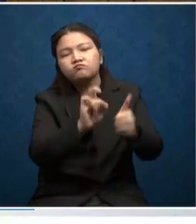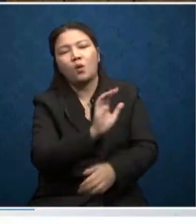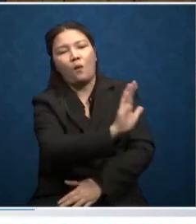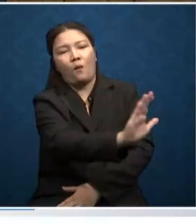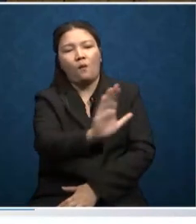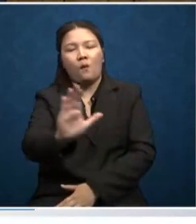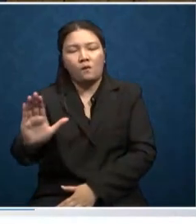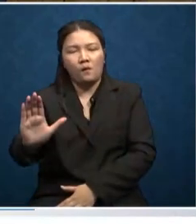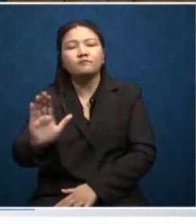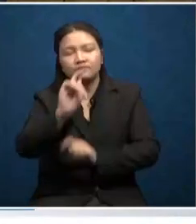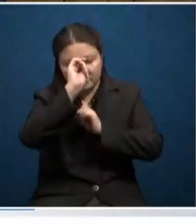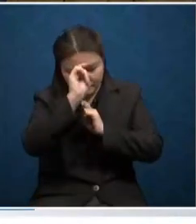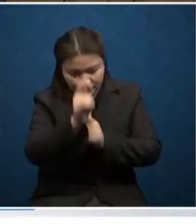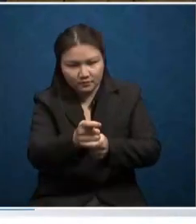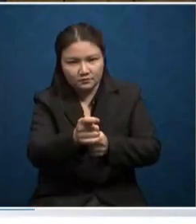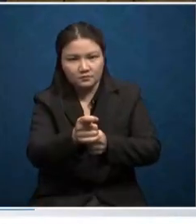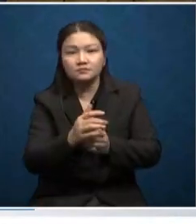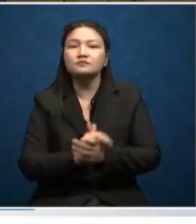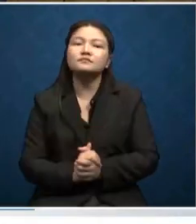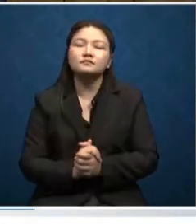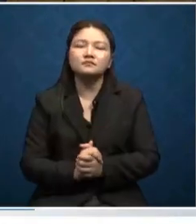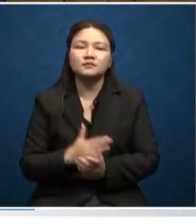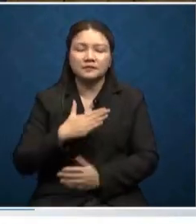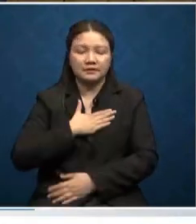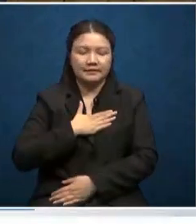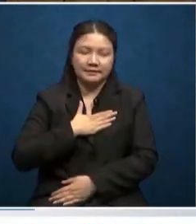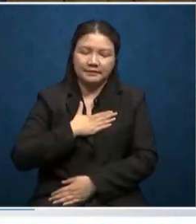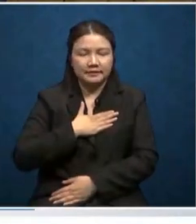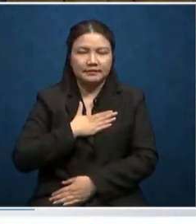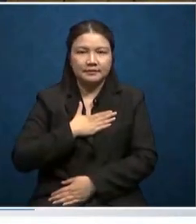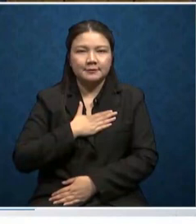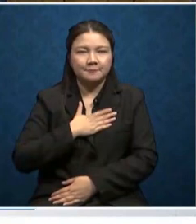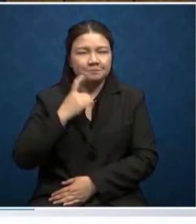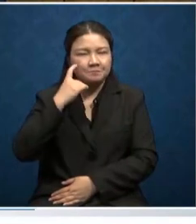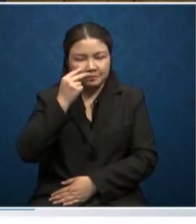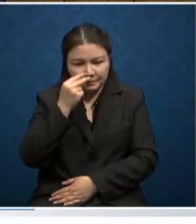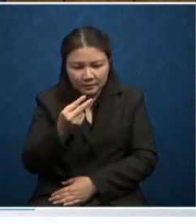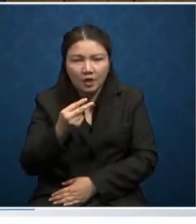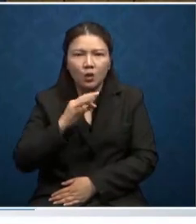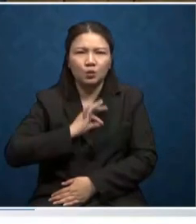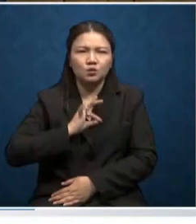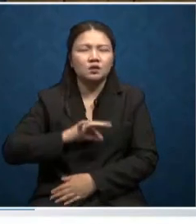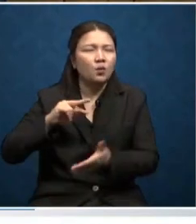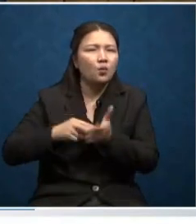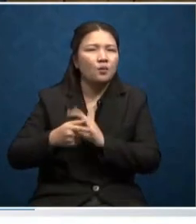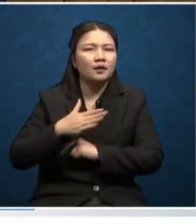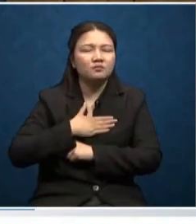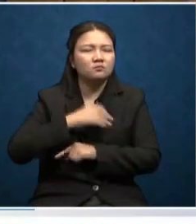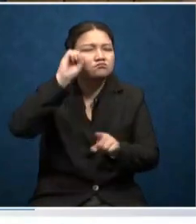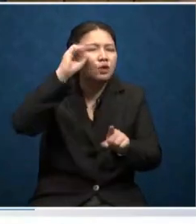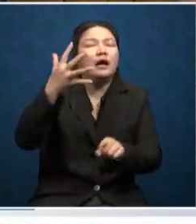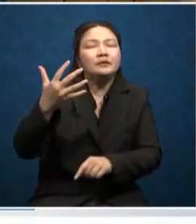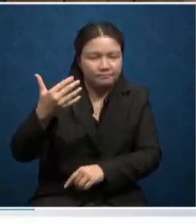ยติผมเองในบางประการในเรื่องเหล่านี้เนี่ยผมเองก็ขาดความเข้า